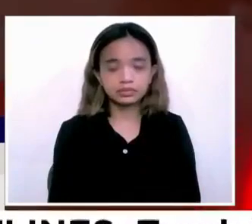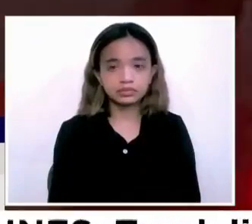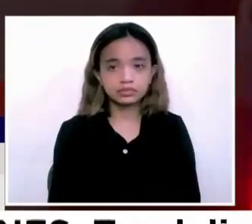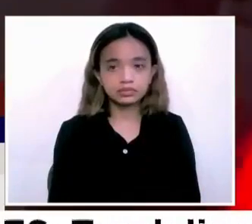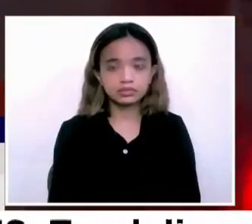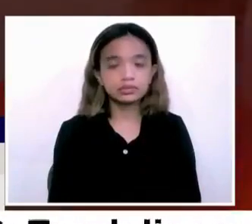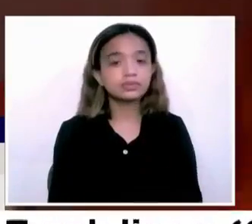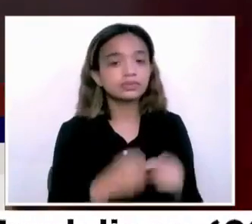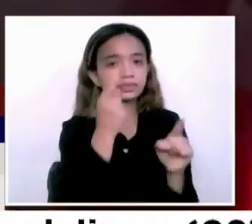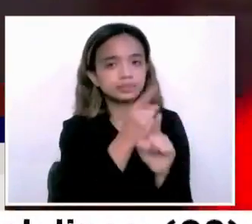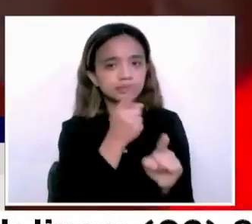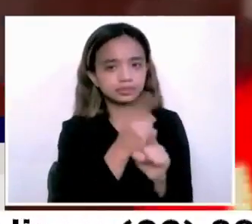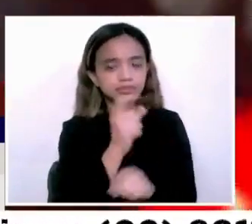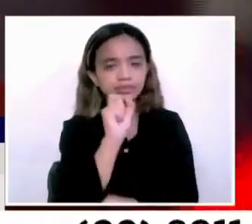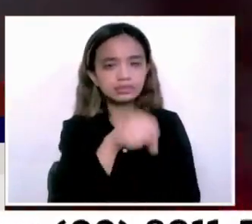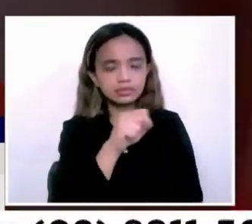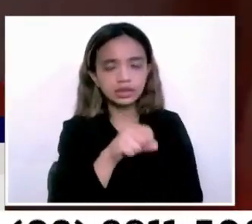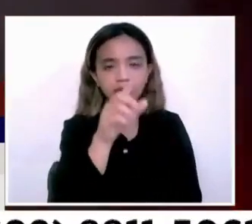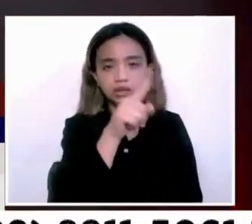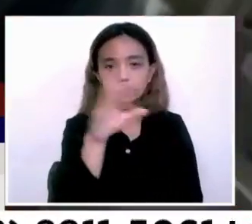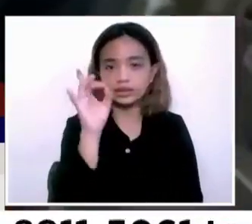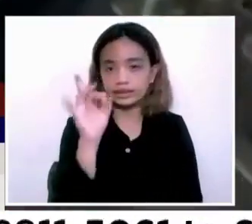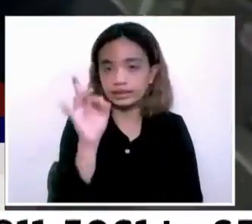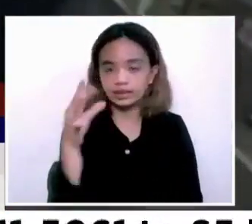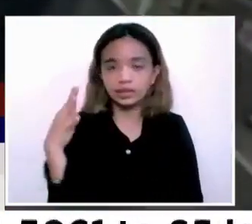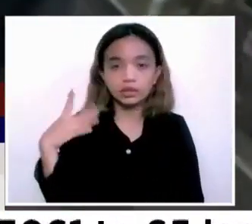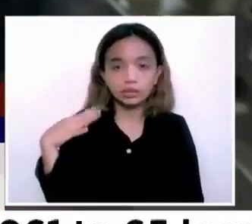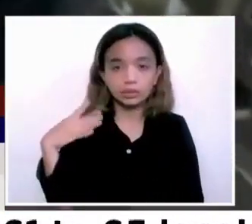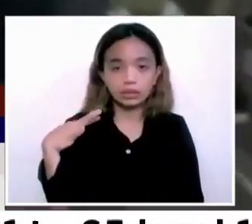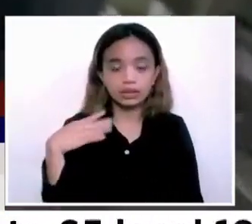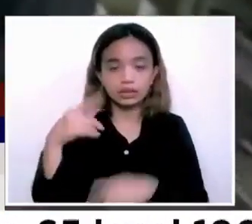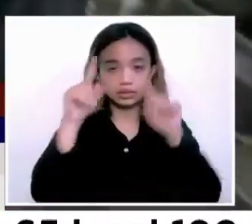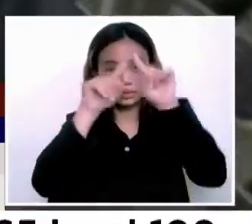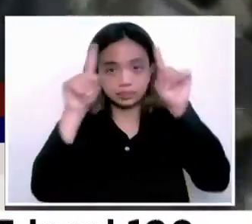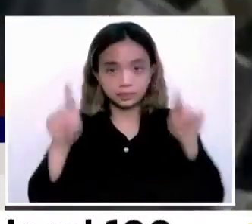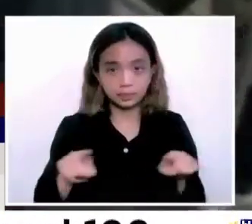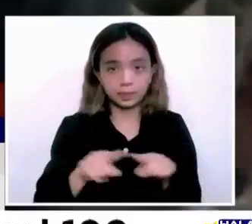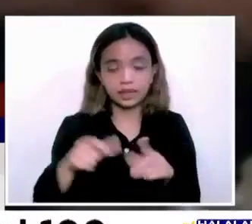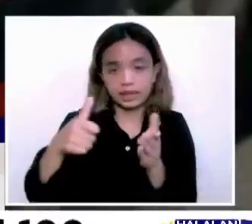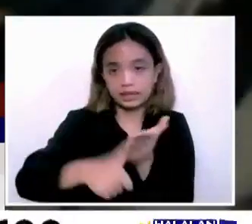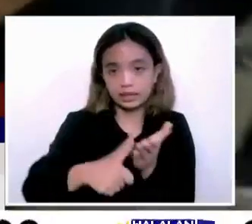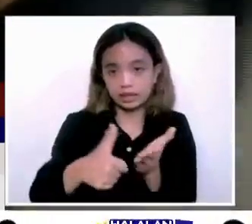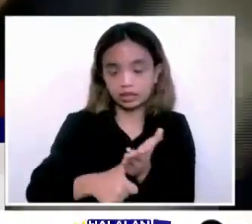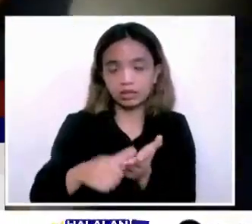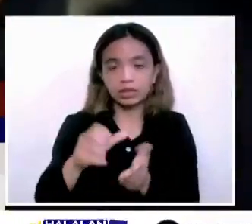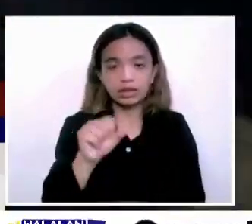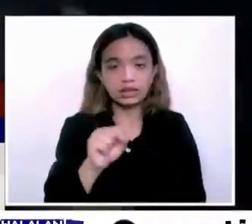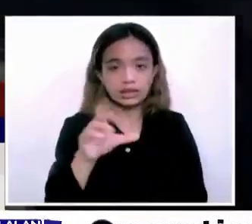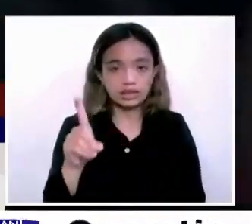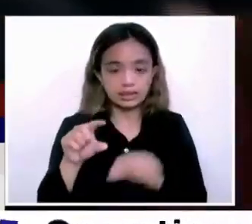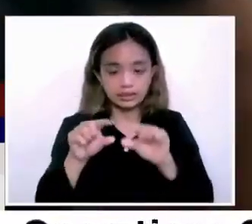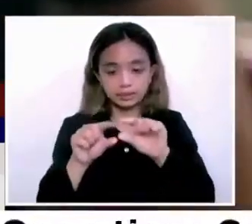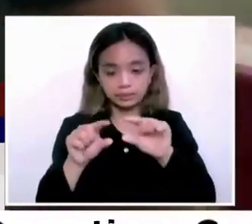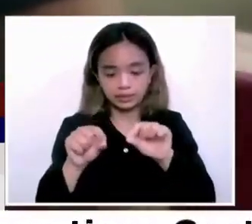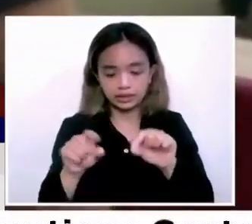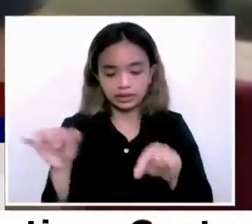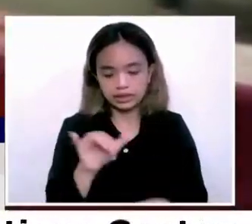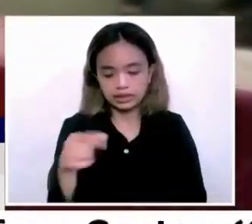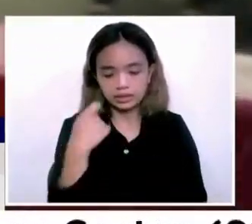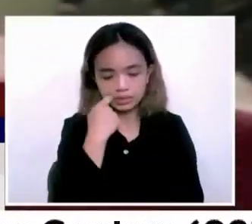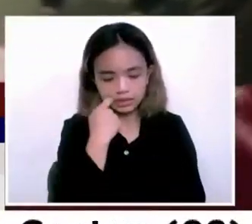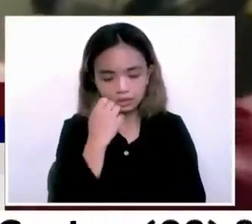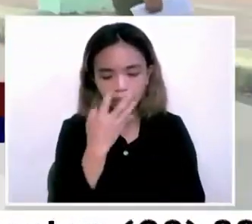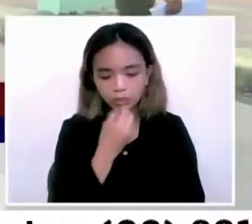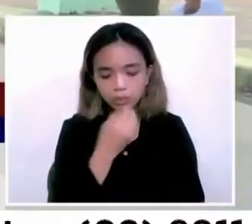Tama ka, Henry. Nasa 118 pa yung inihintay na balota at SD cards. Dahil ang sabi sa atin kanina, nung in charge dito,